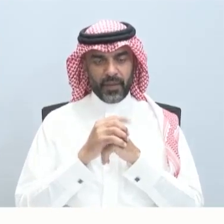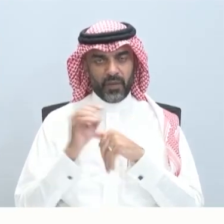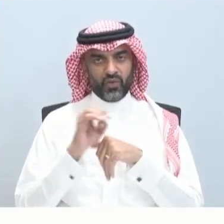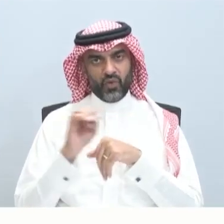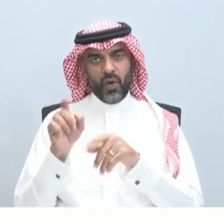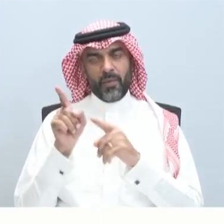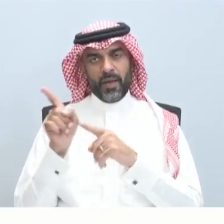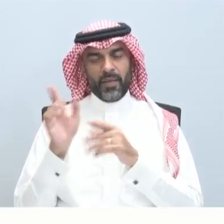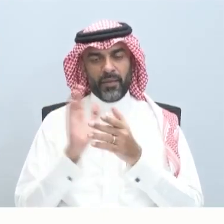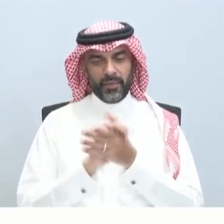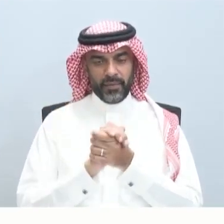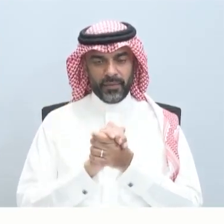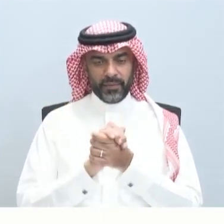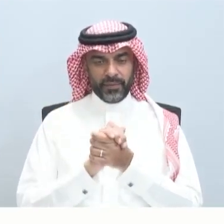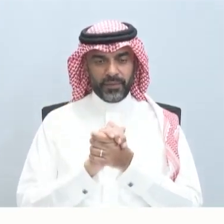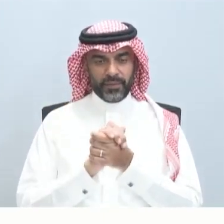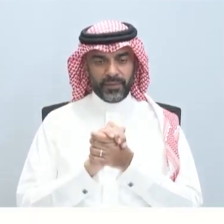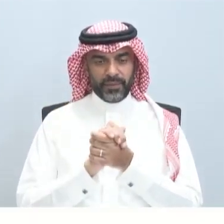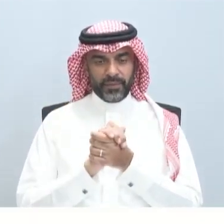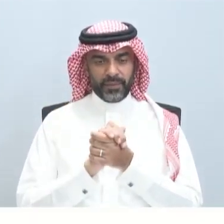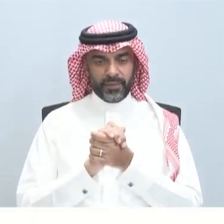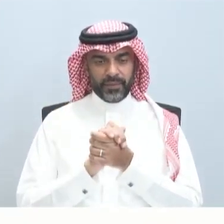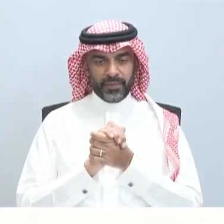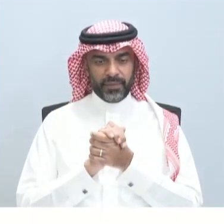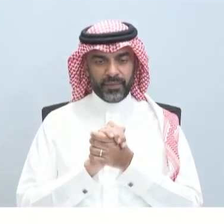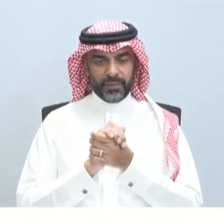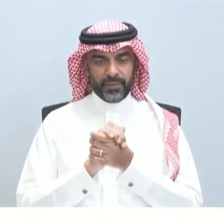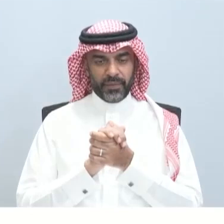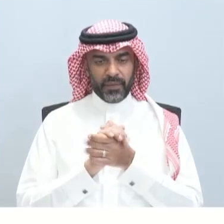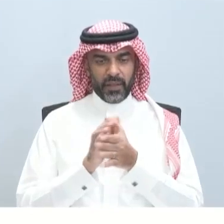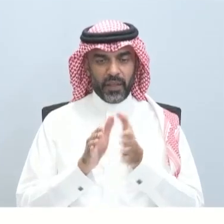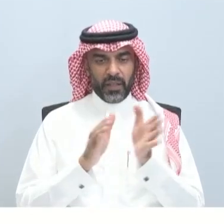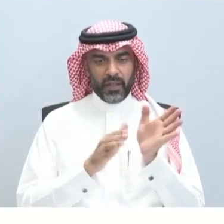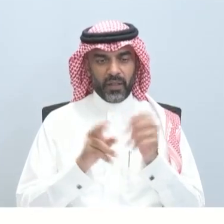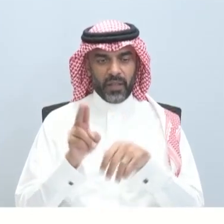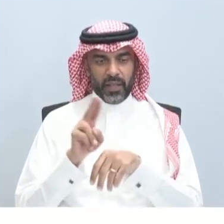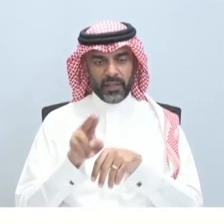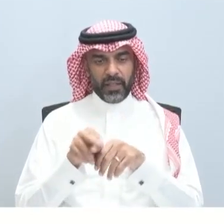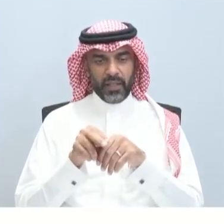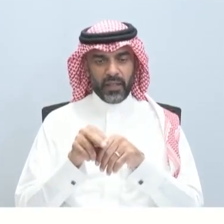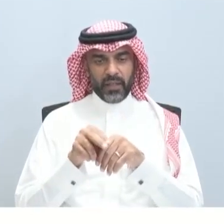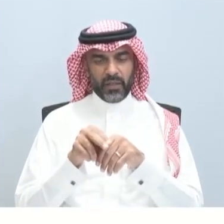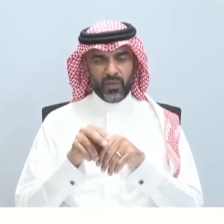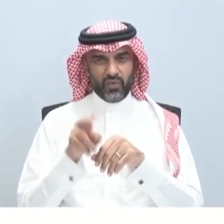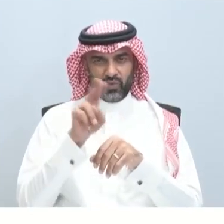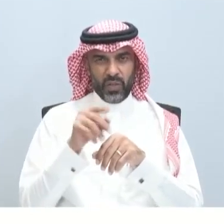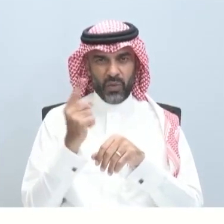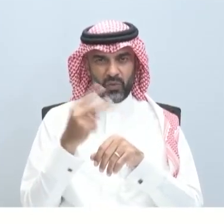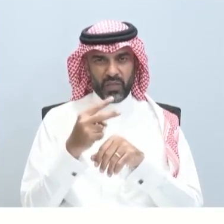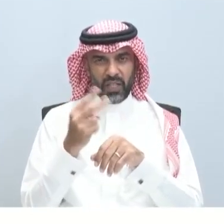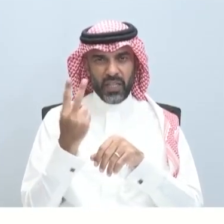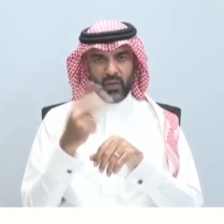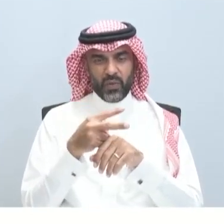اجبنا على هذا السؤال الان نمسح وننتقل الى الاسئله التاليه للسؤالين 21